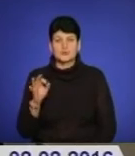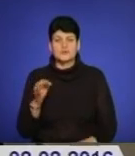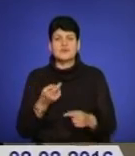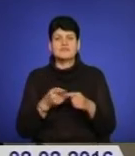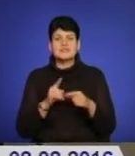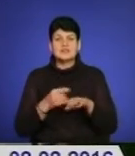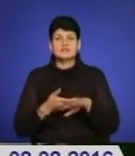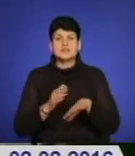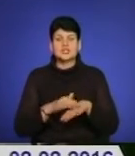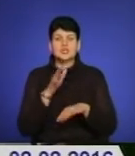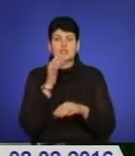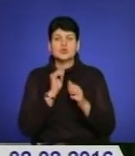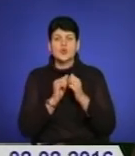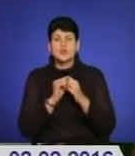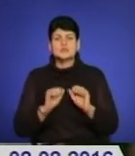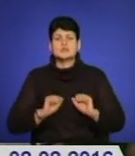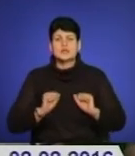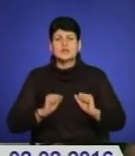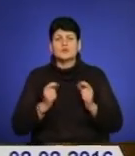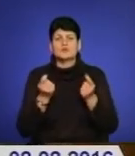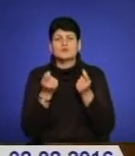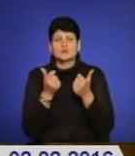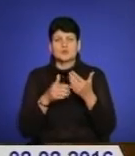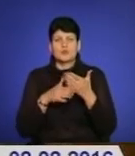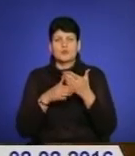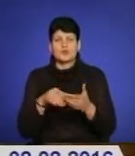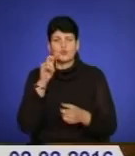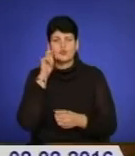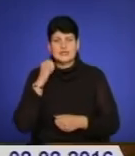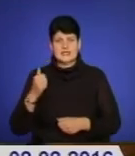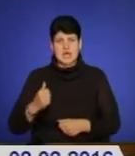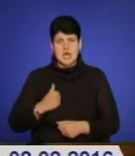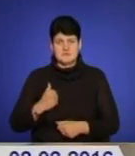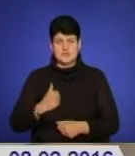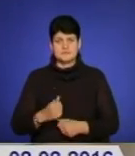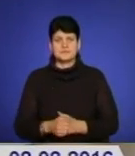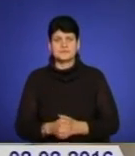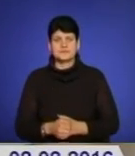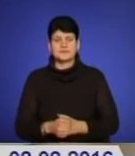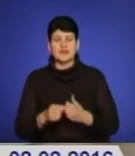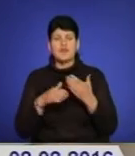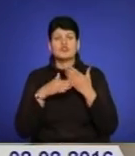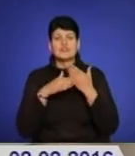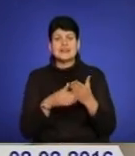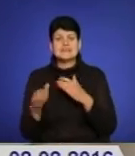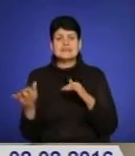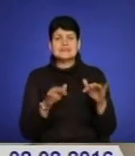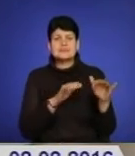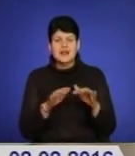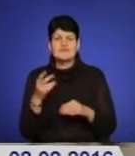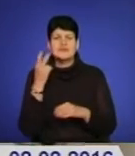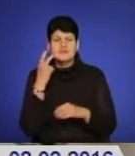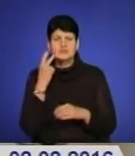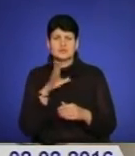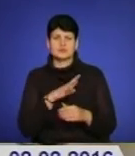для країни час кожен із нас намагається хоч чимось допомогти українській армії. Волонтерська справа завжди була в